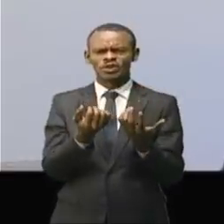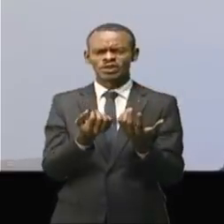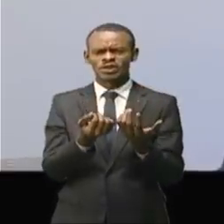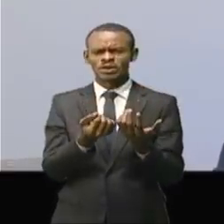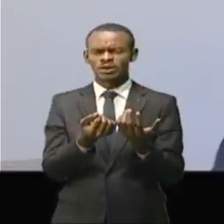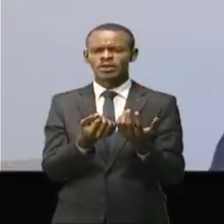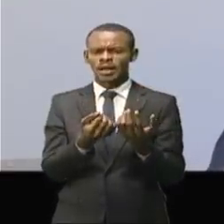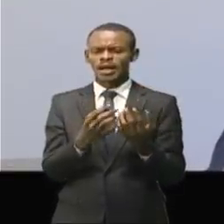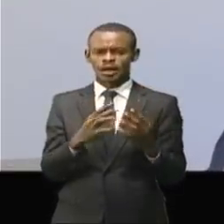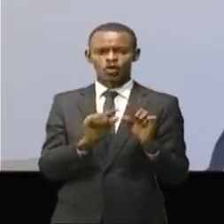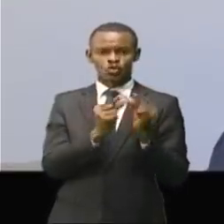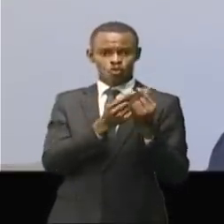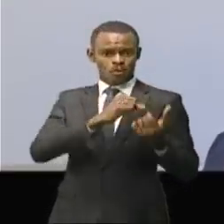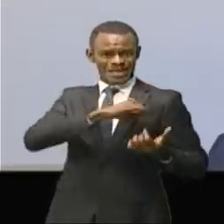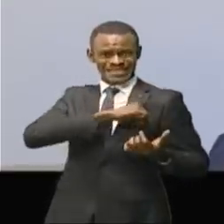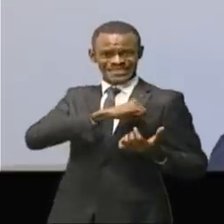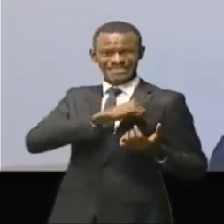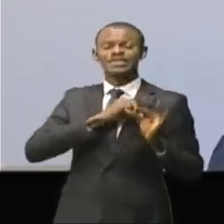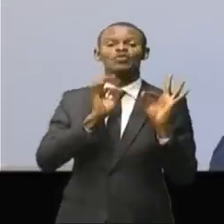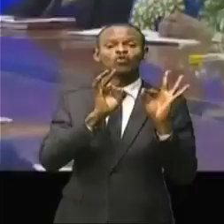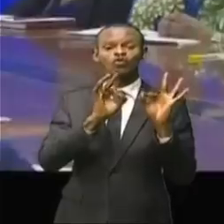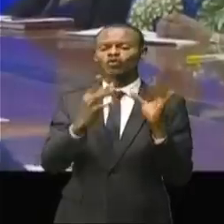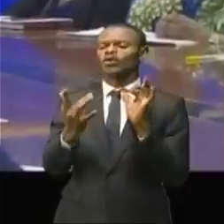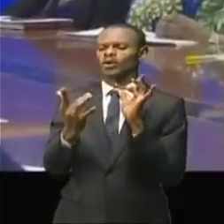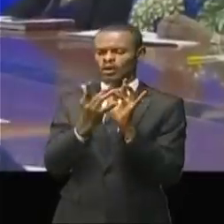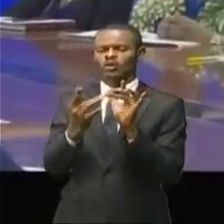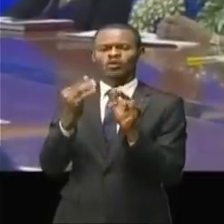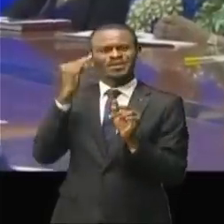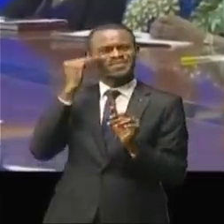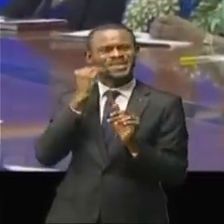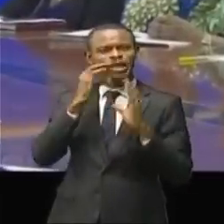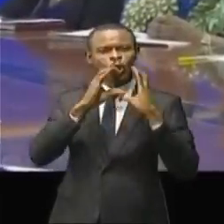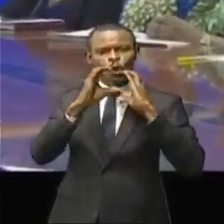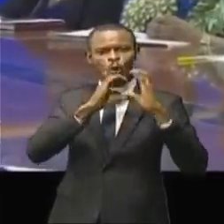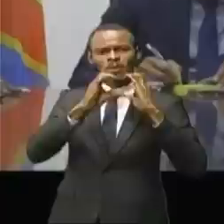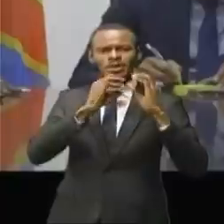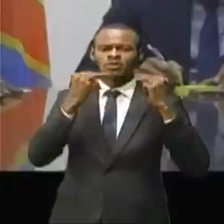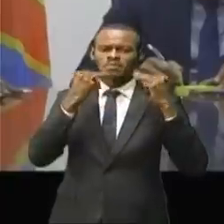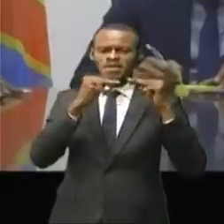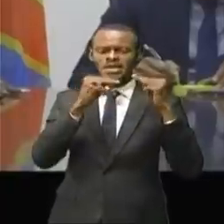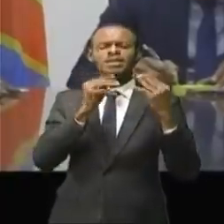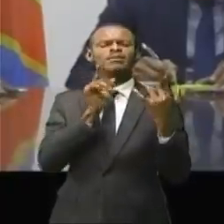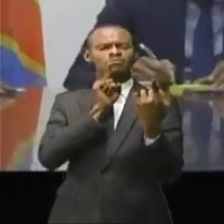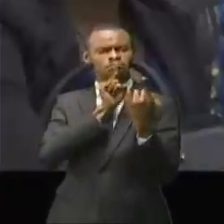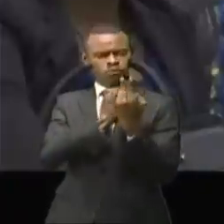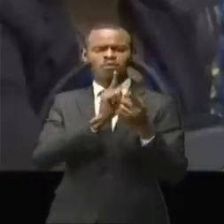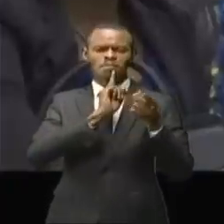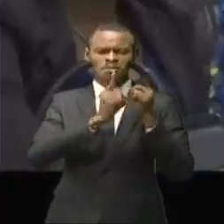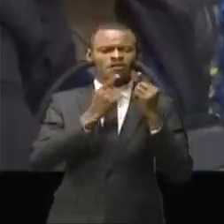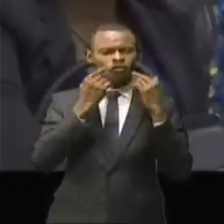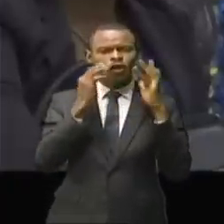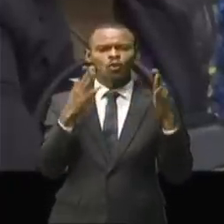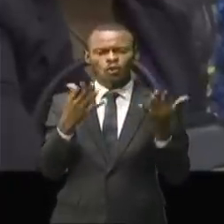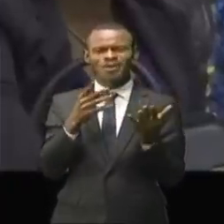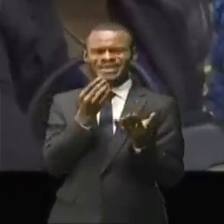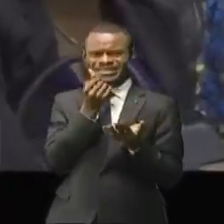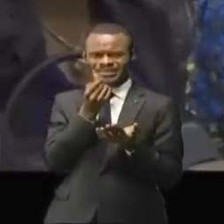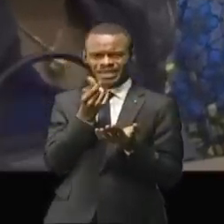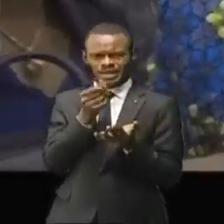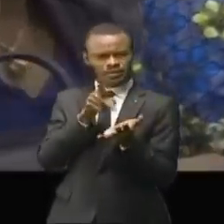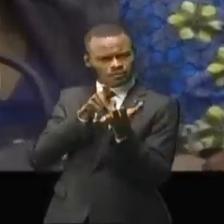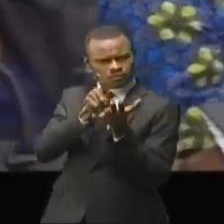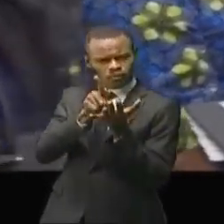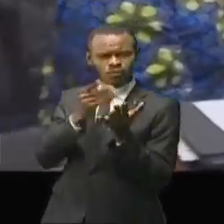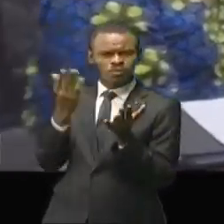délégation syndicale de la herthane c'est le réajustement du barème de cadre et agents plus arriérés reliés au